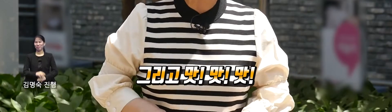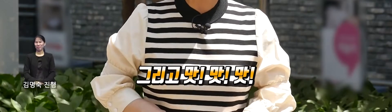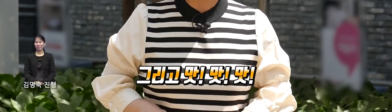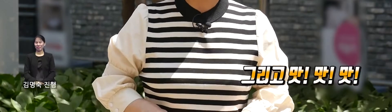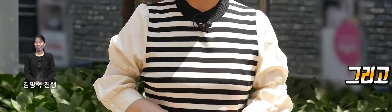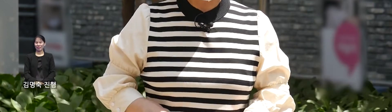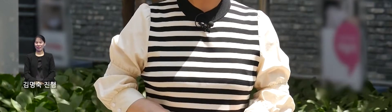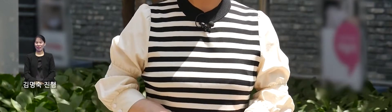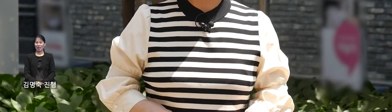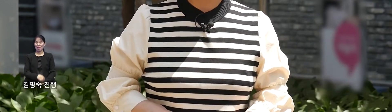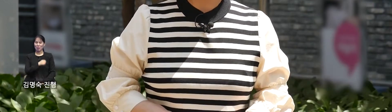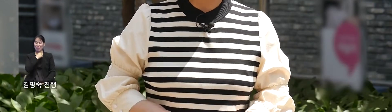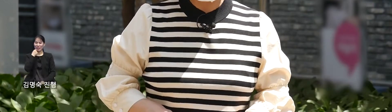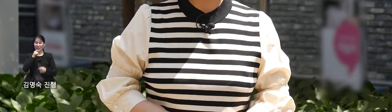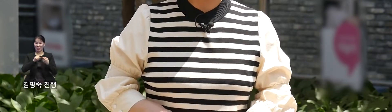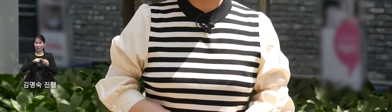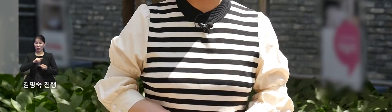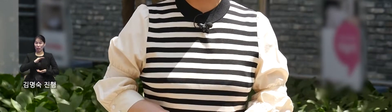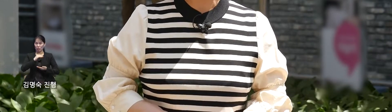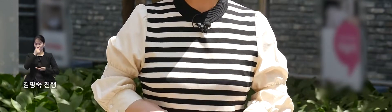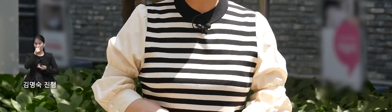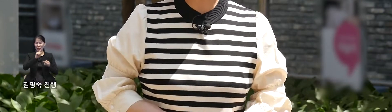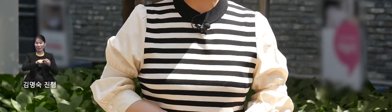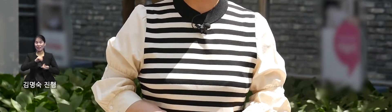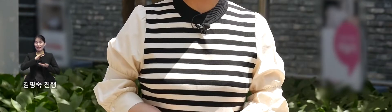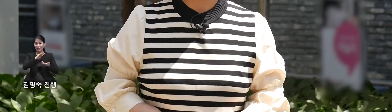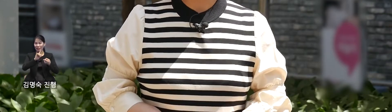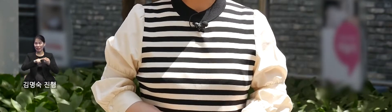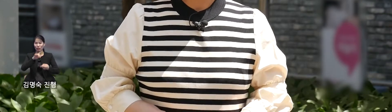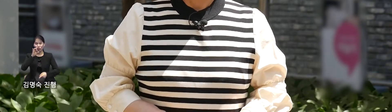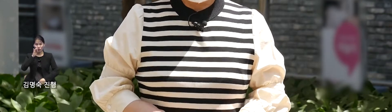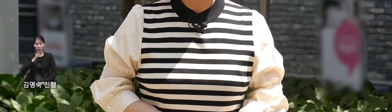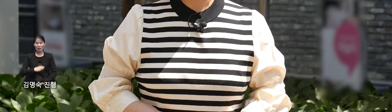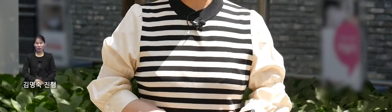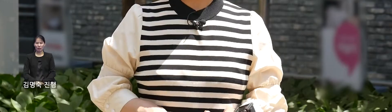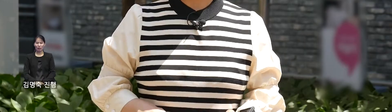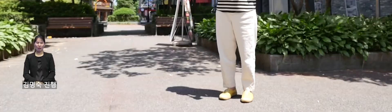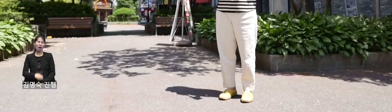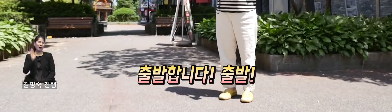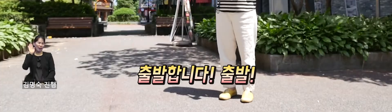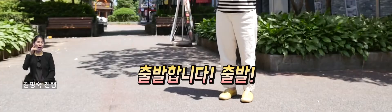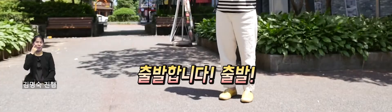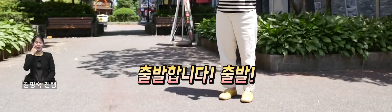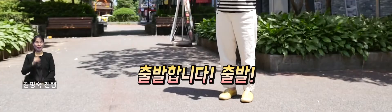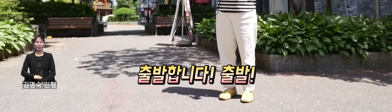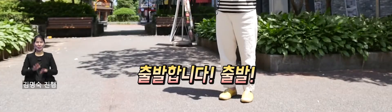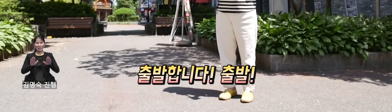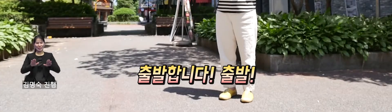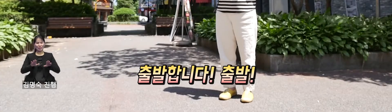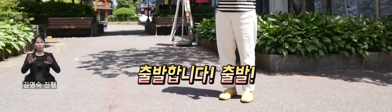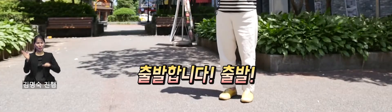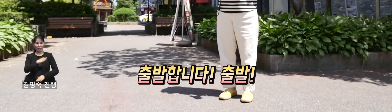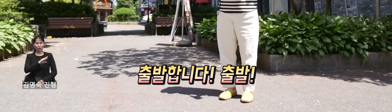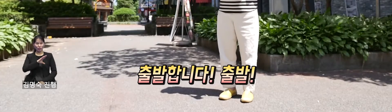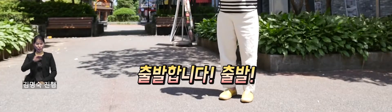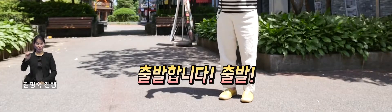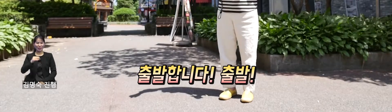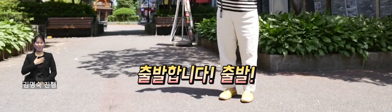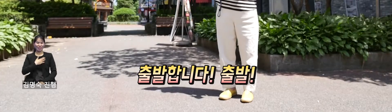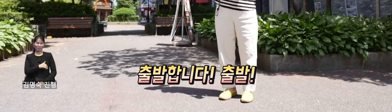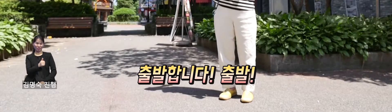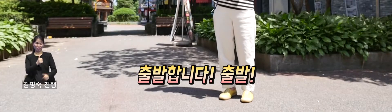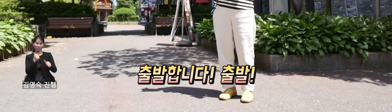오늘은 어떤 맛을 여러분들에게 선사해드릴지 궁금하시죠? 가보겠습니다. 지금부터 출발합니다. 잘